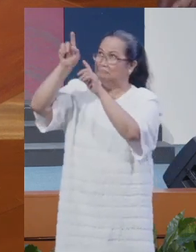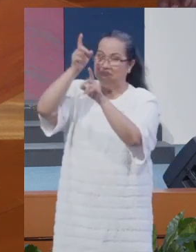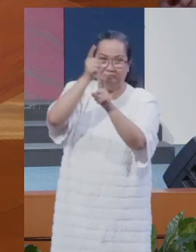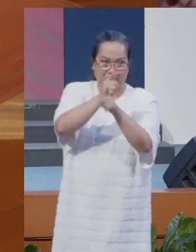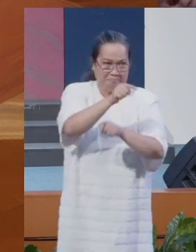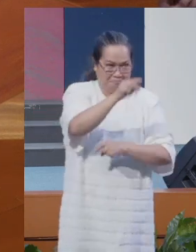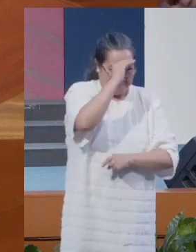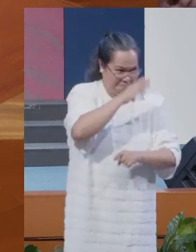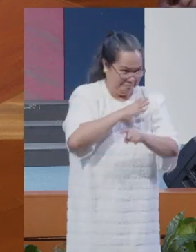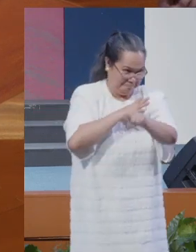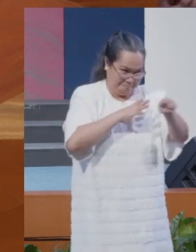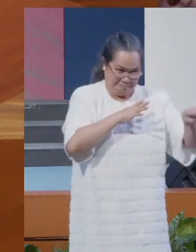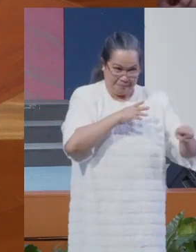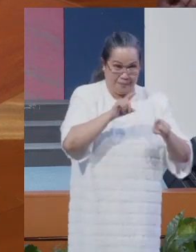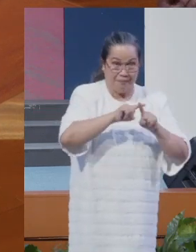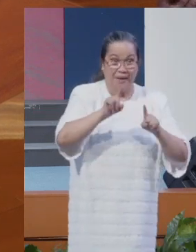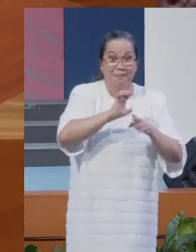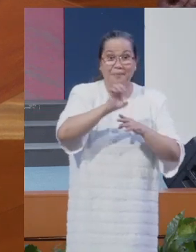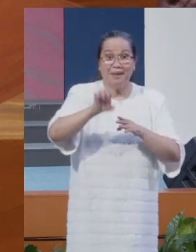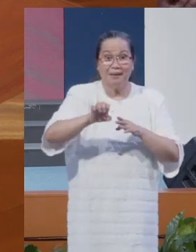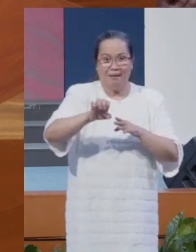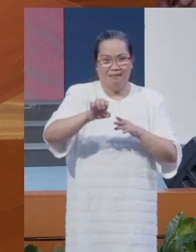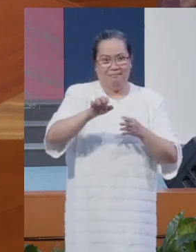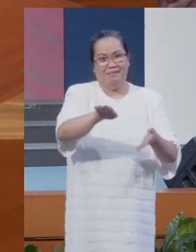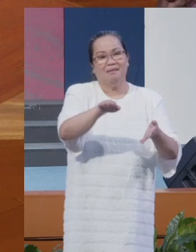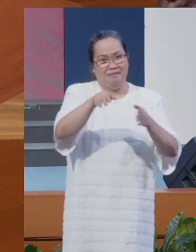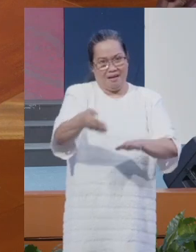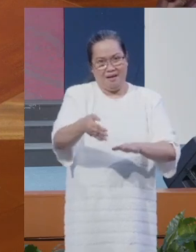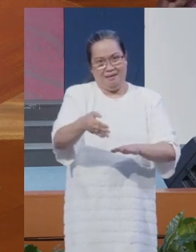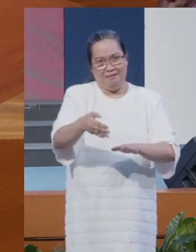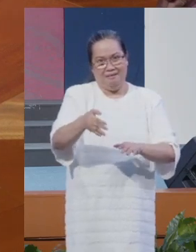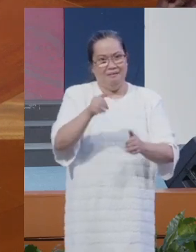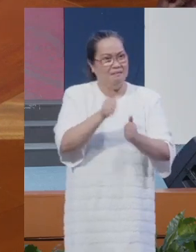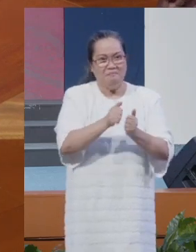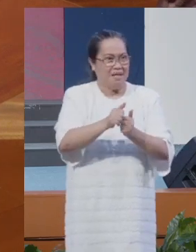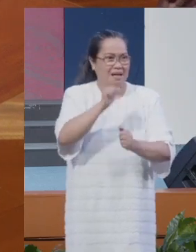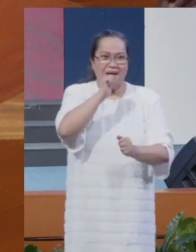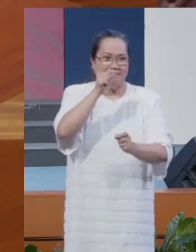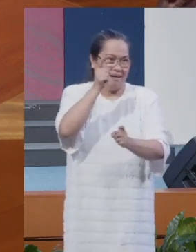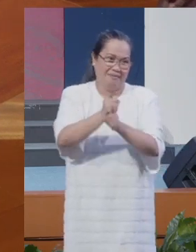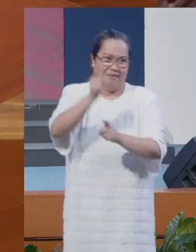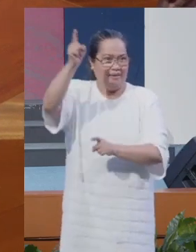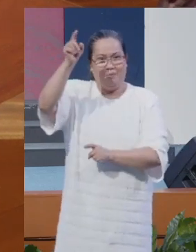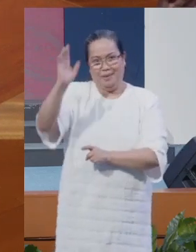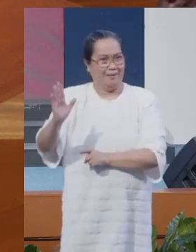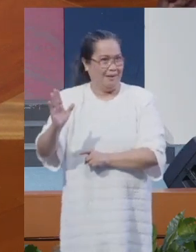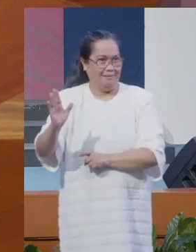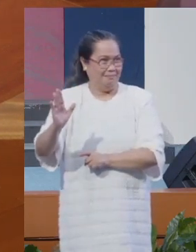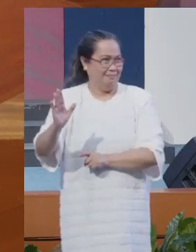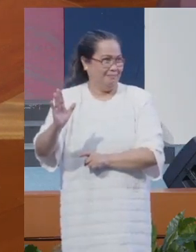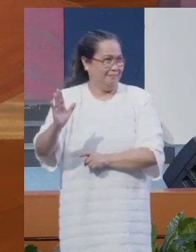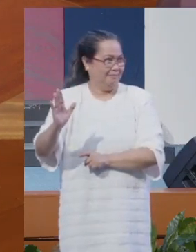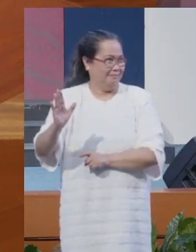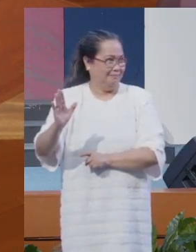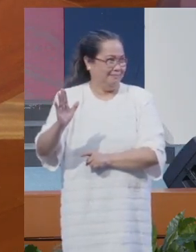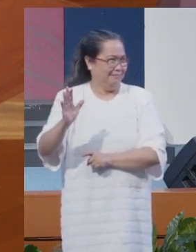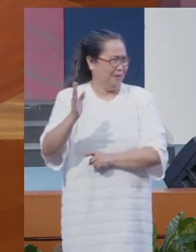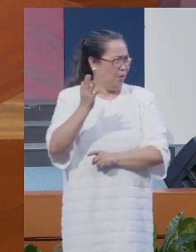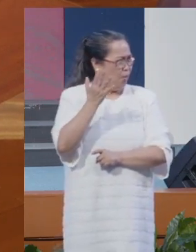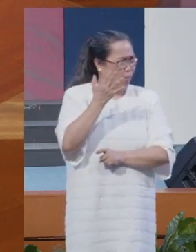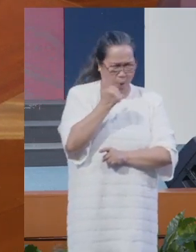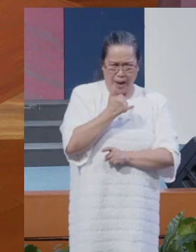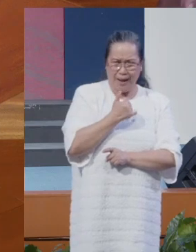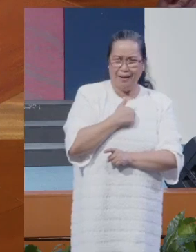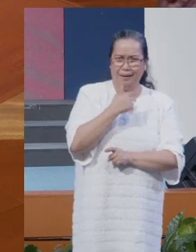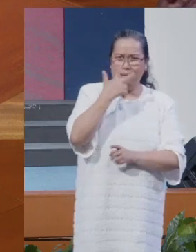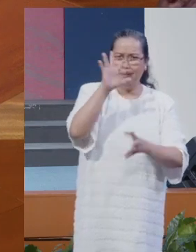its end is the way to death." Akala natin ganun ang paraan. "Wide is the road to